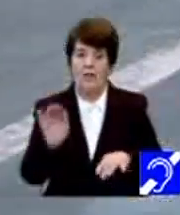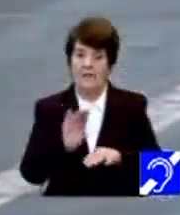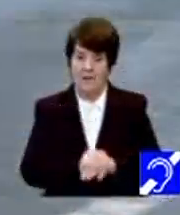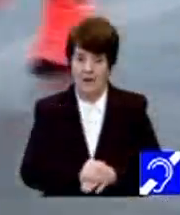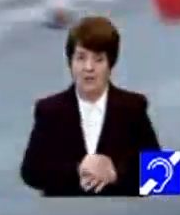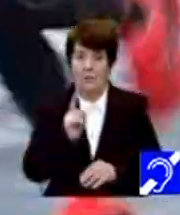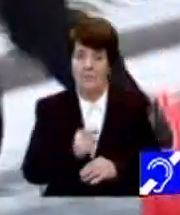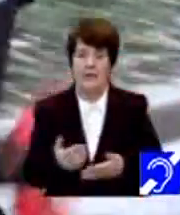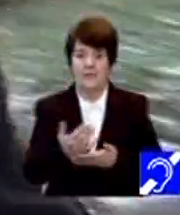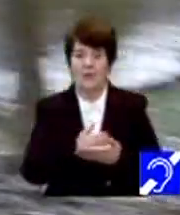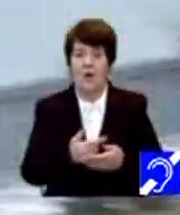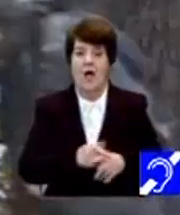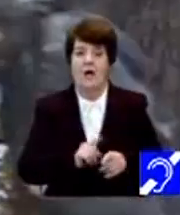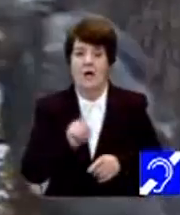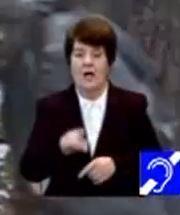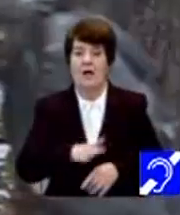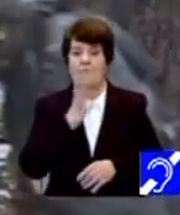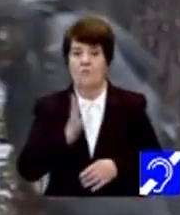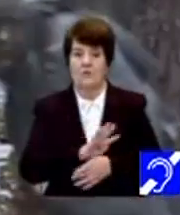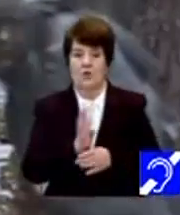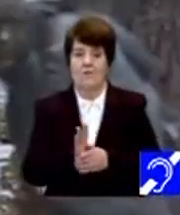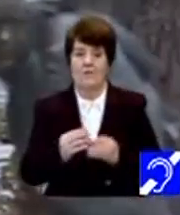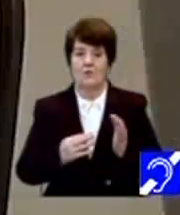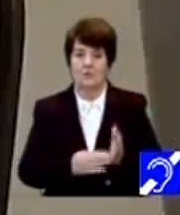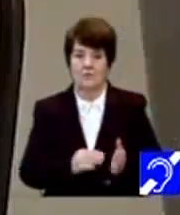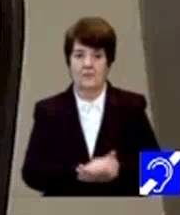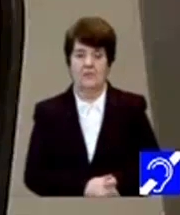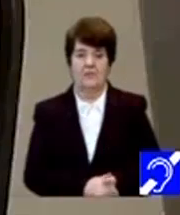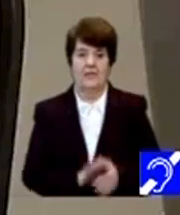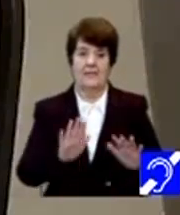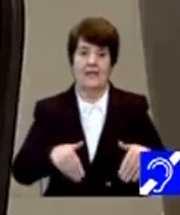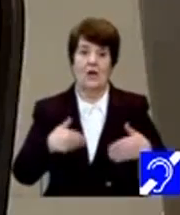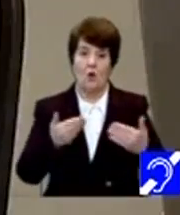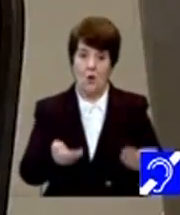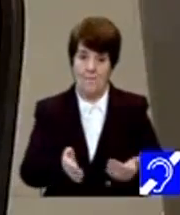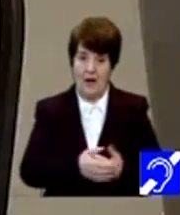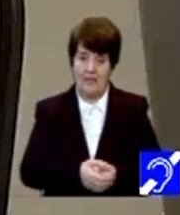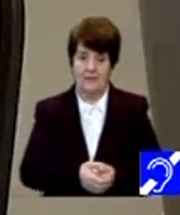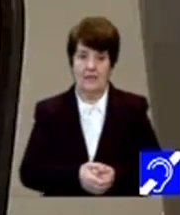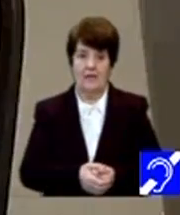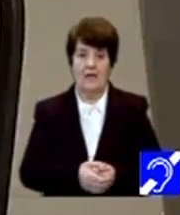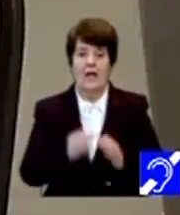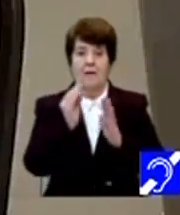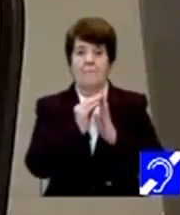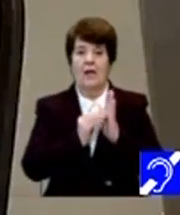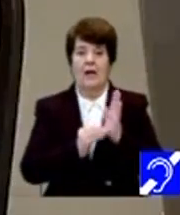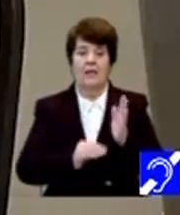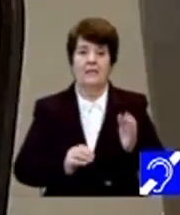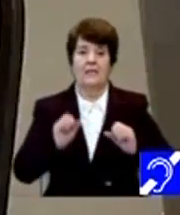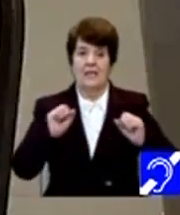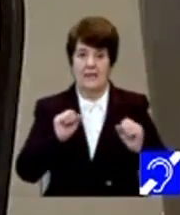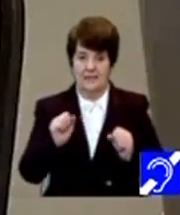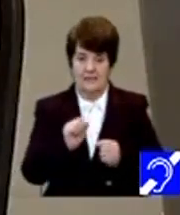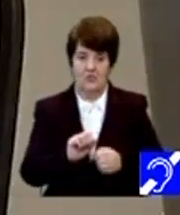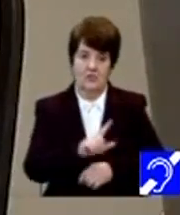un alt factor important pentru recuperarea celor care au suferit de COVID-19. Se recomandă a iniția programele